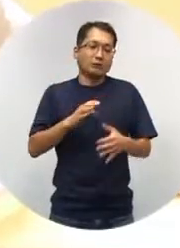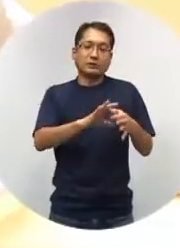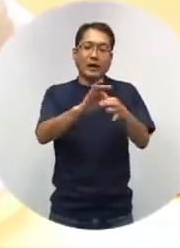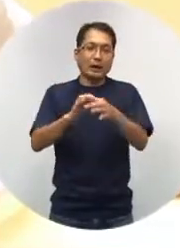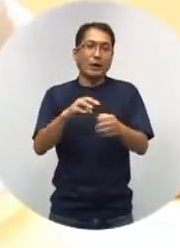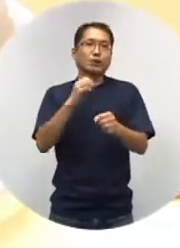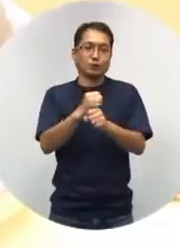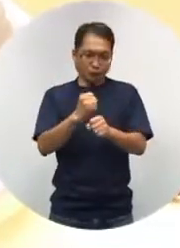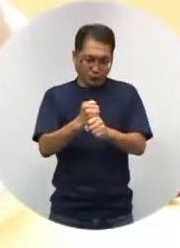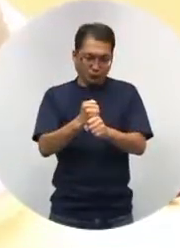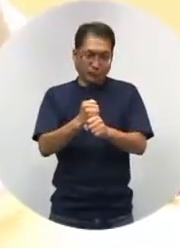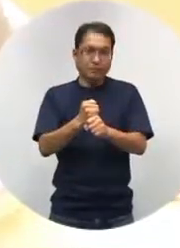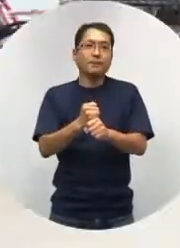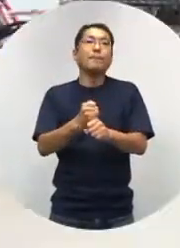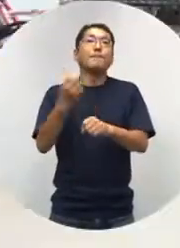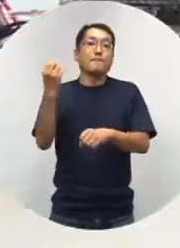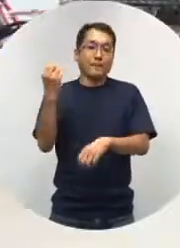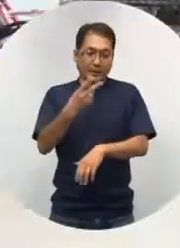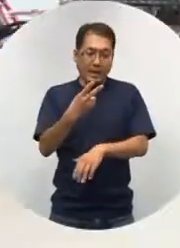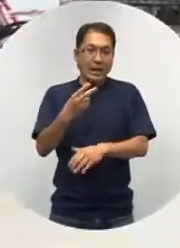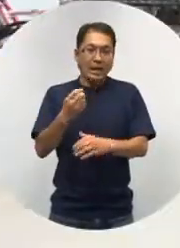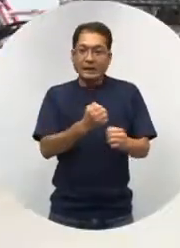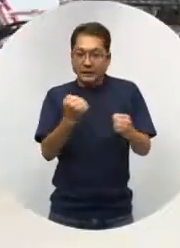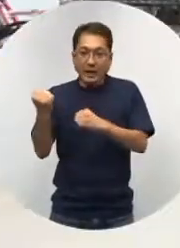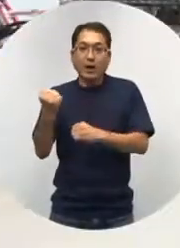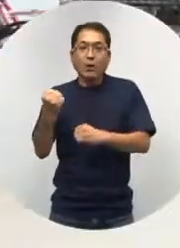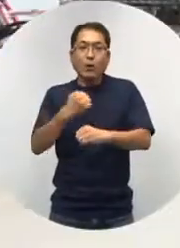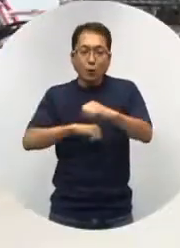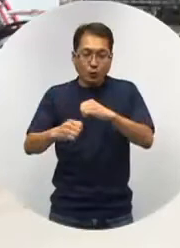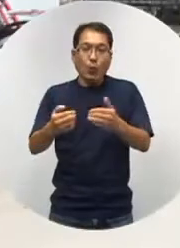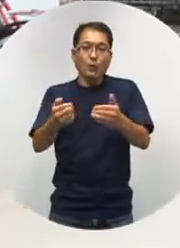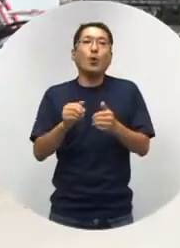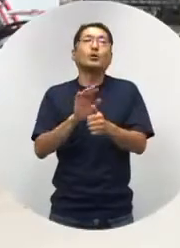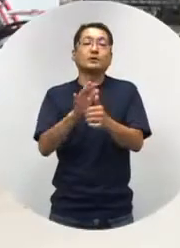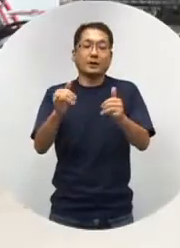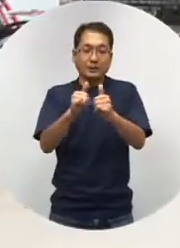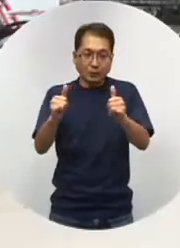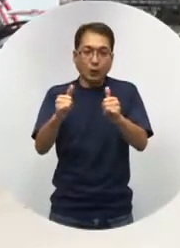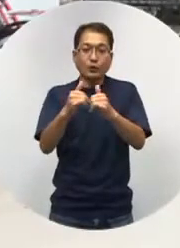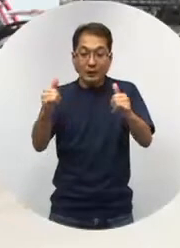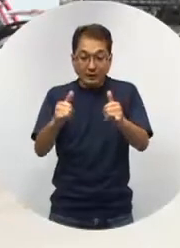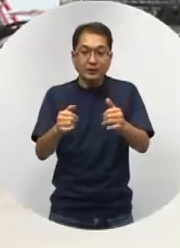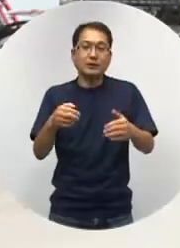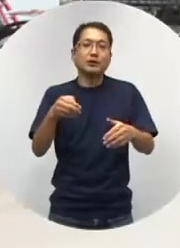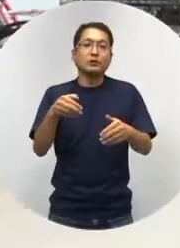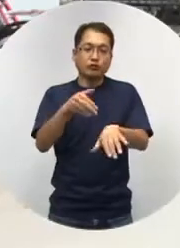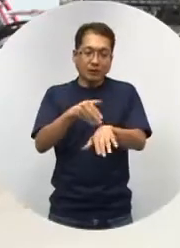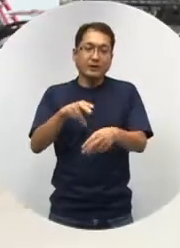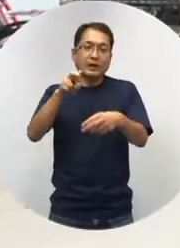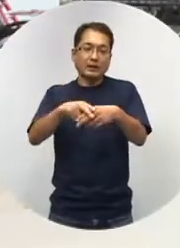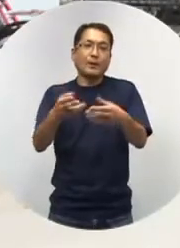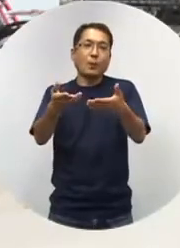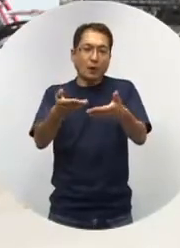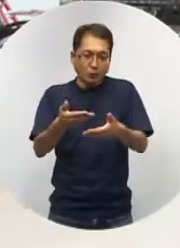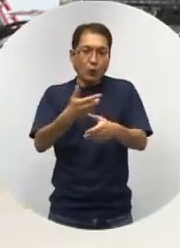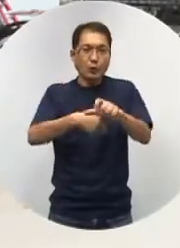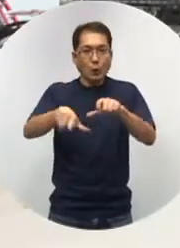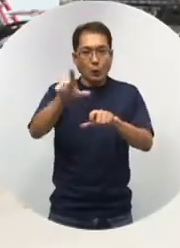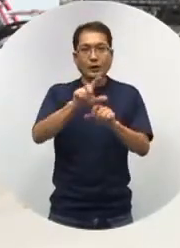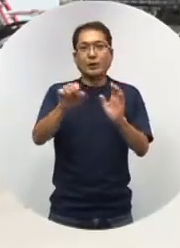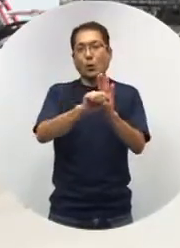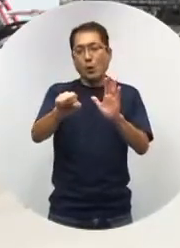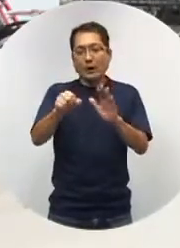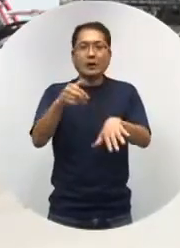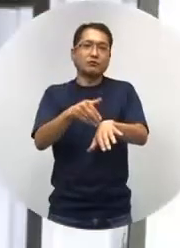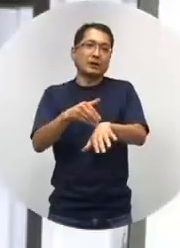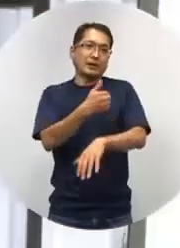作っていただくことと、あとは避難行動要支援者の方々に、訓練に参加していただけることで、より、有意義な訓練になるかと